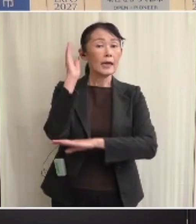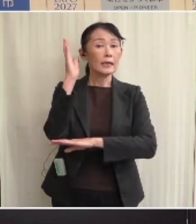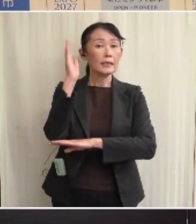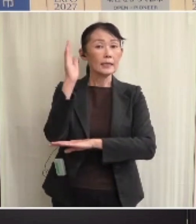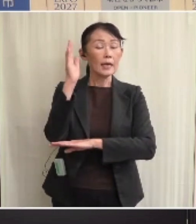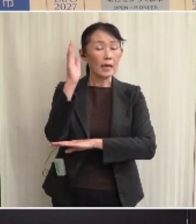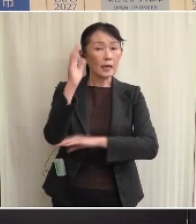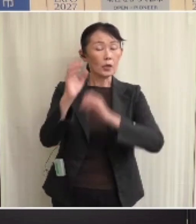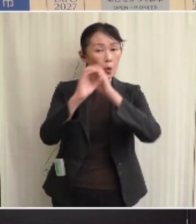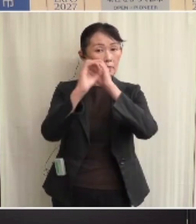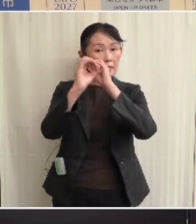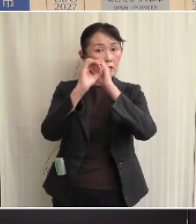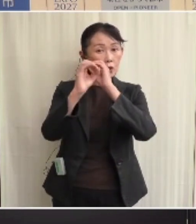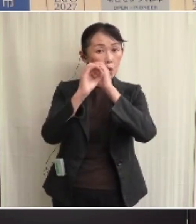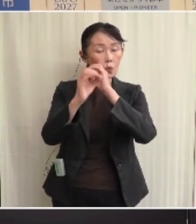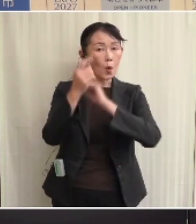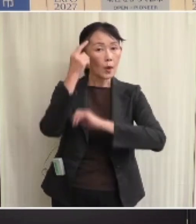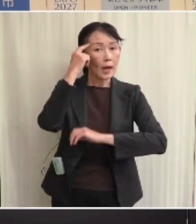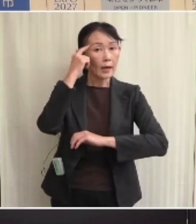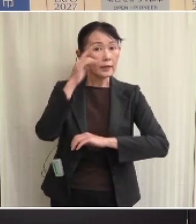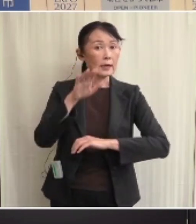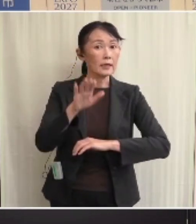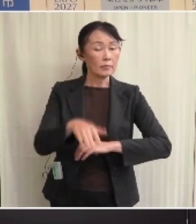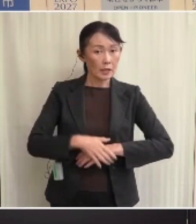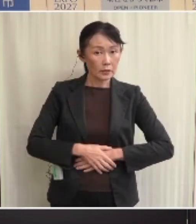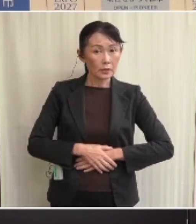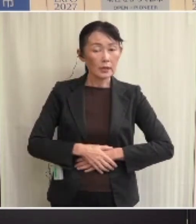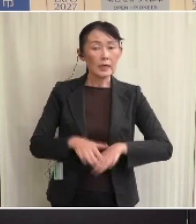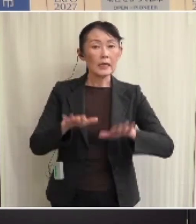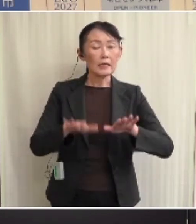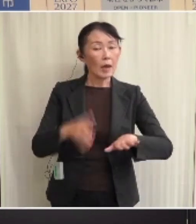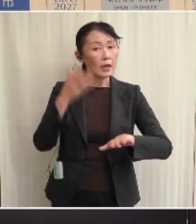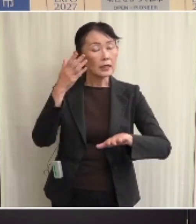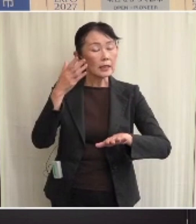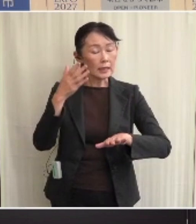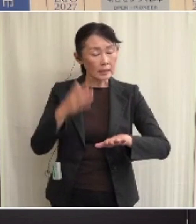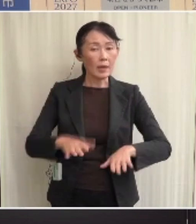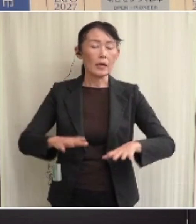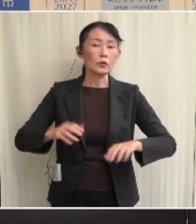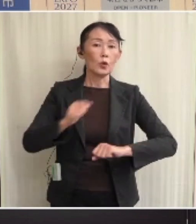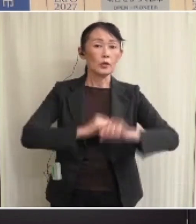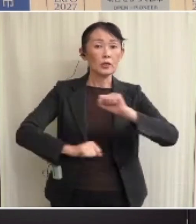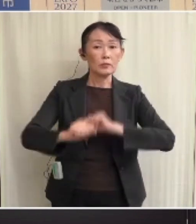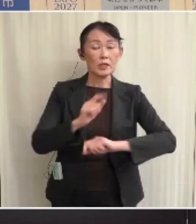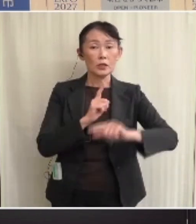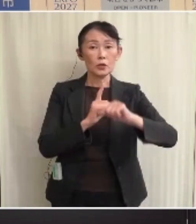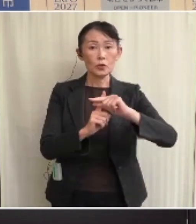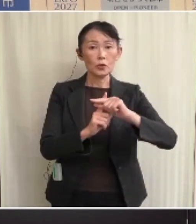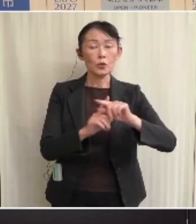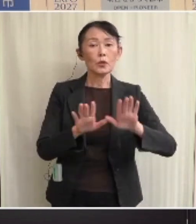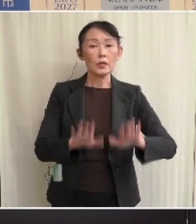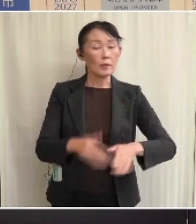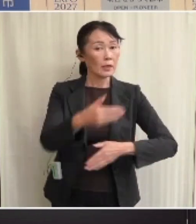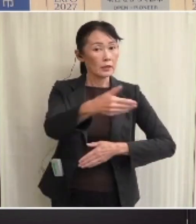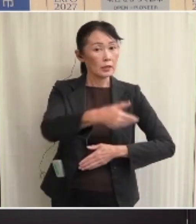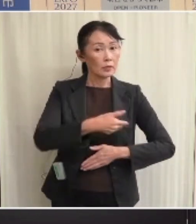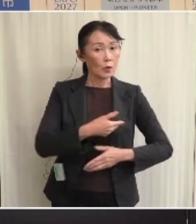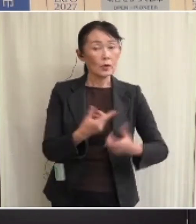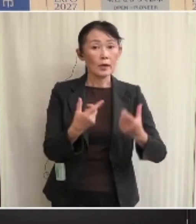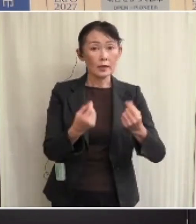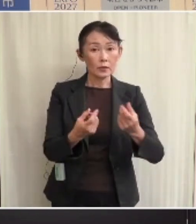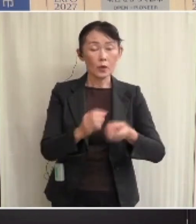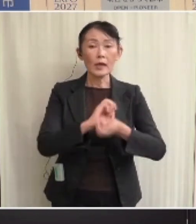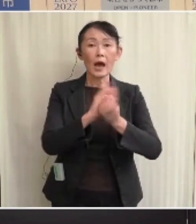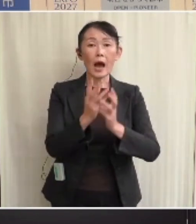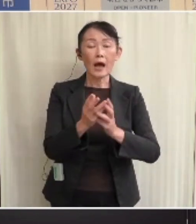ね、創造と転換を通じた取り組みを鋭意進めているところでございます。まあ、ご指摘の博覧